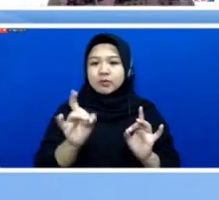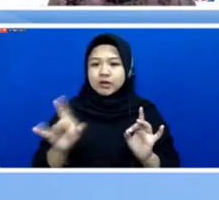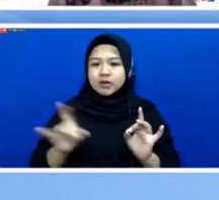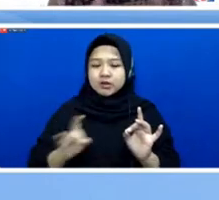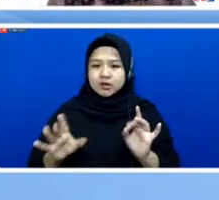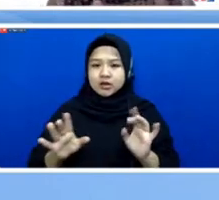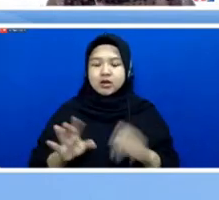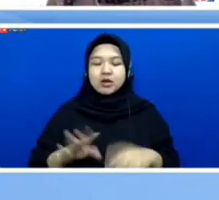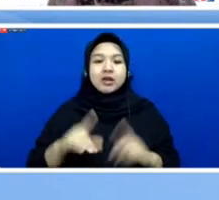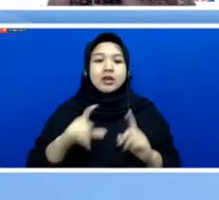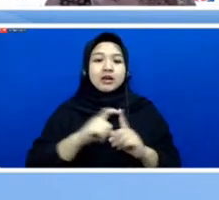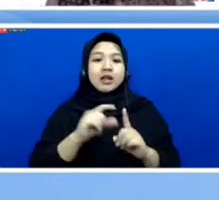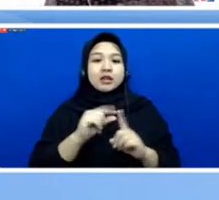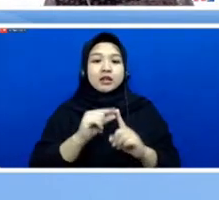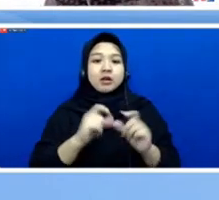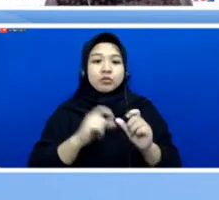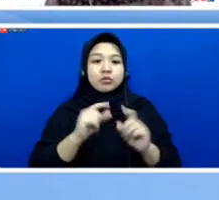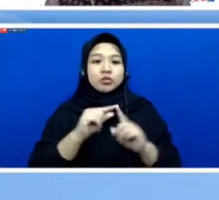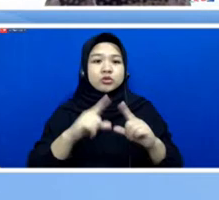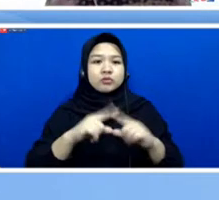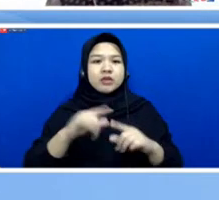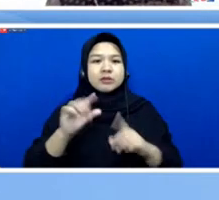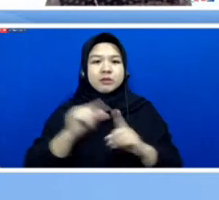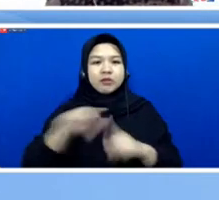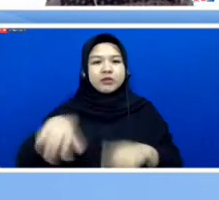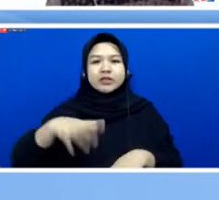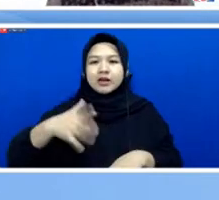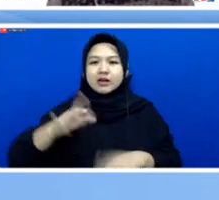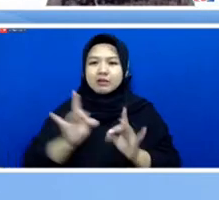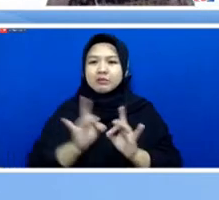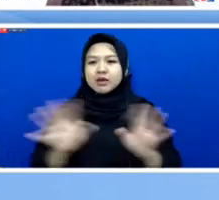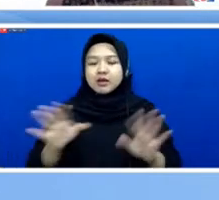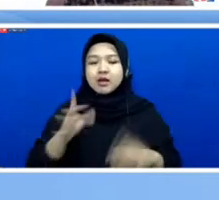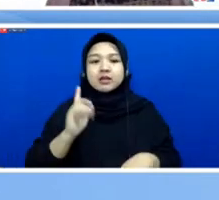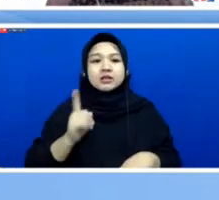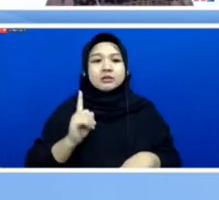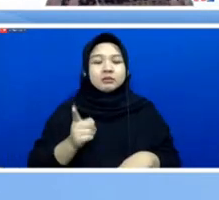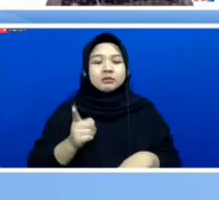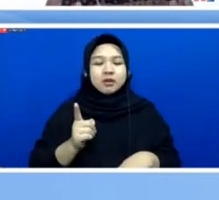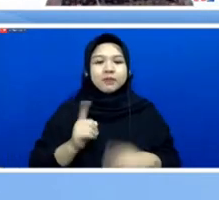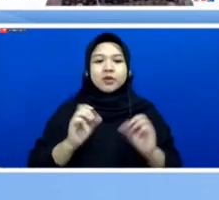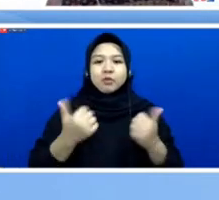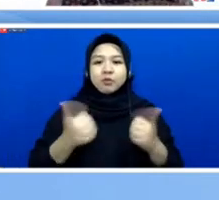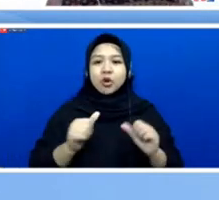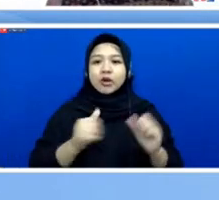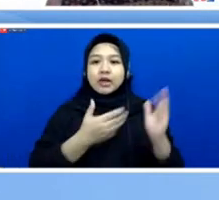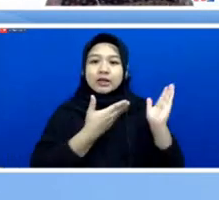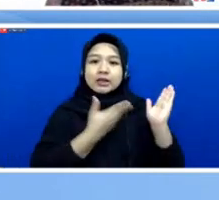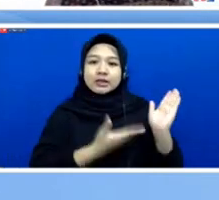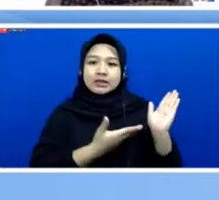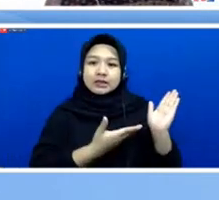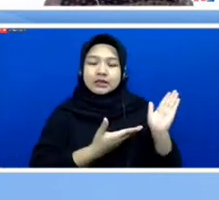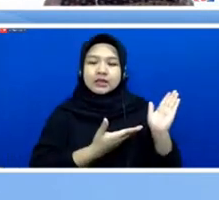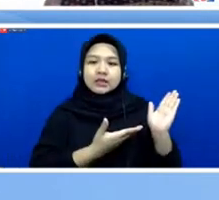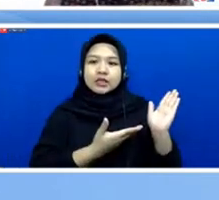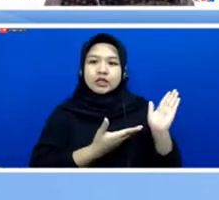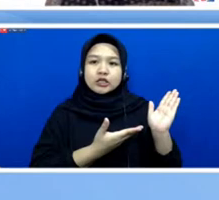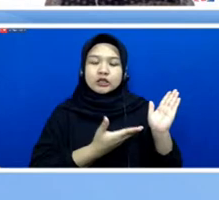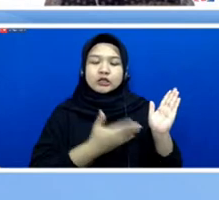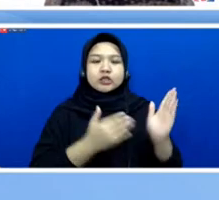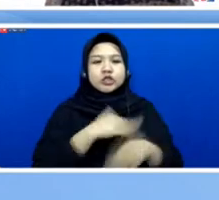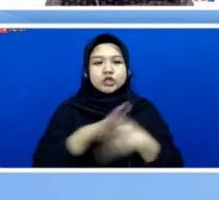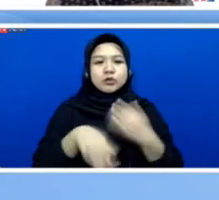data PUSPA pun dengan provinsi kadang berbeda. Karena definisi kita, karena model ini adalah model semua